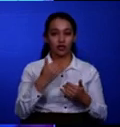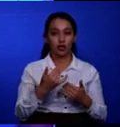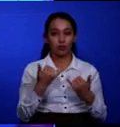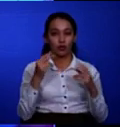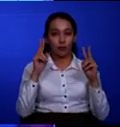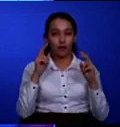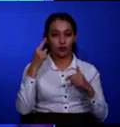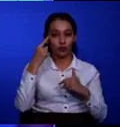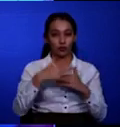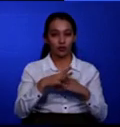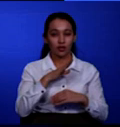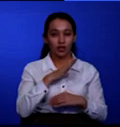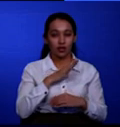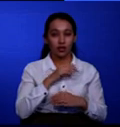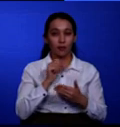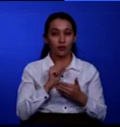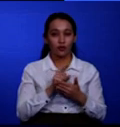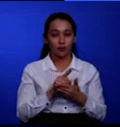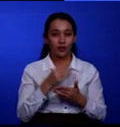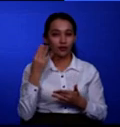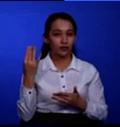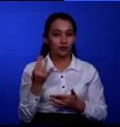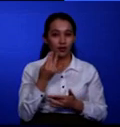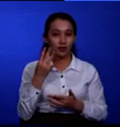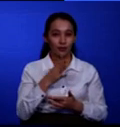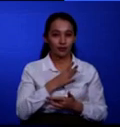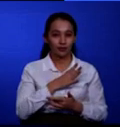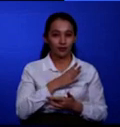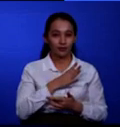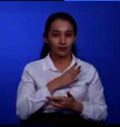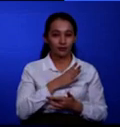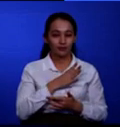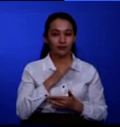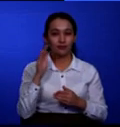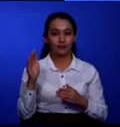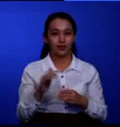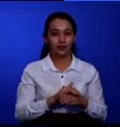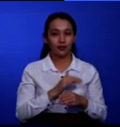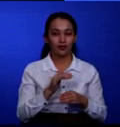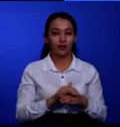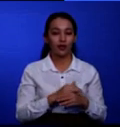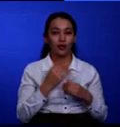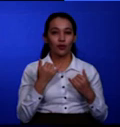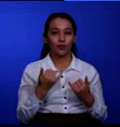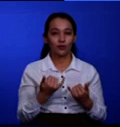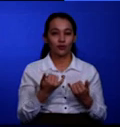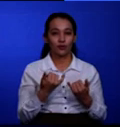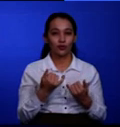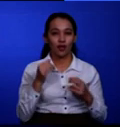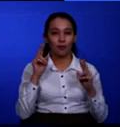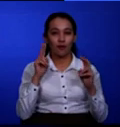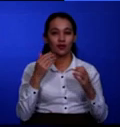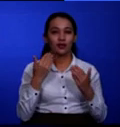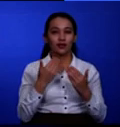bolajonlar? Misol va masalalar qiziqarli ekanmi? Barakalla. Demak, siz bugungi mavzuni